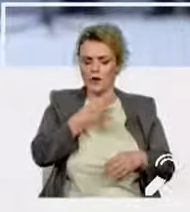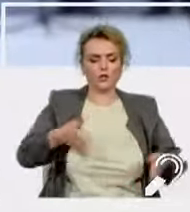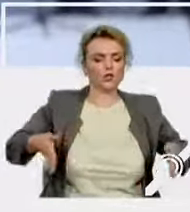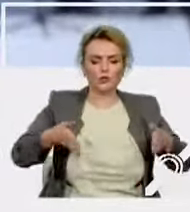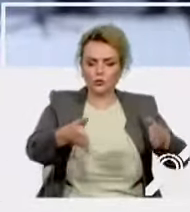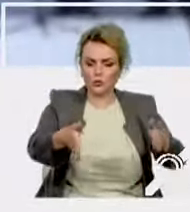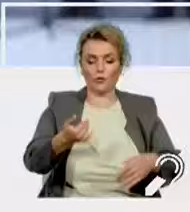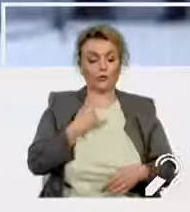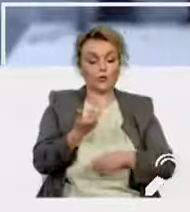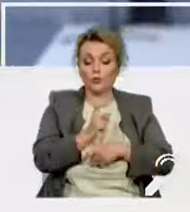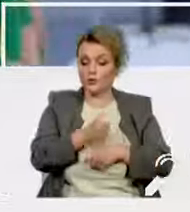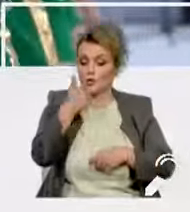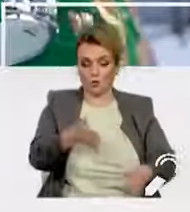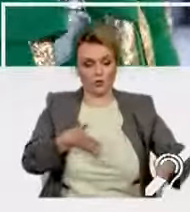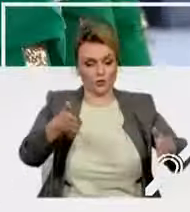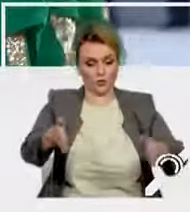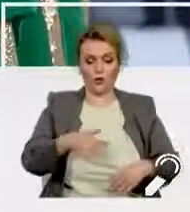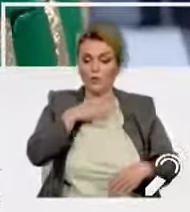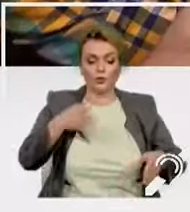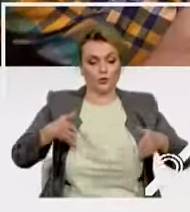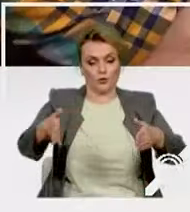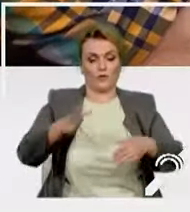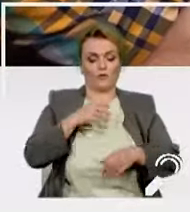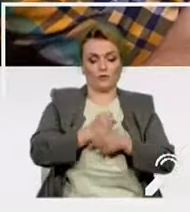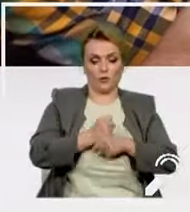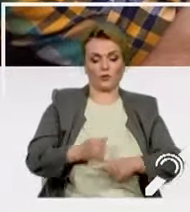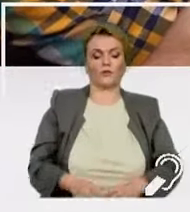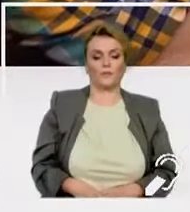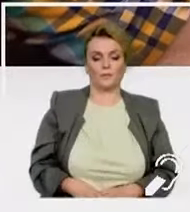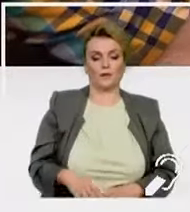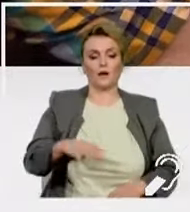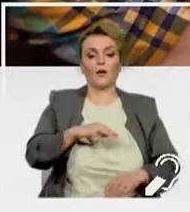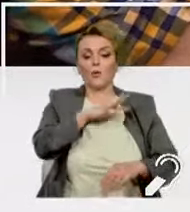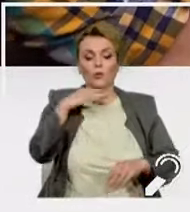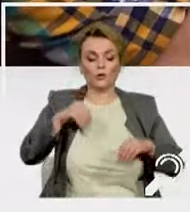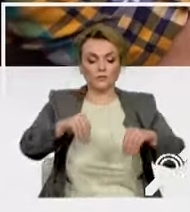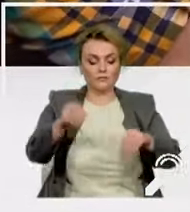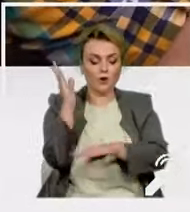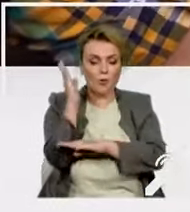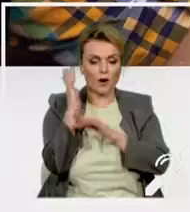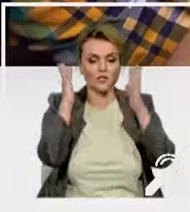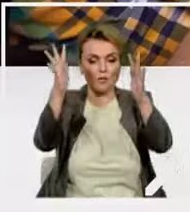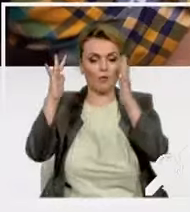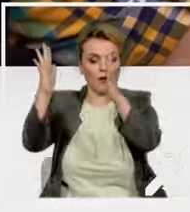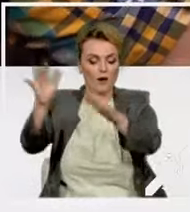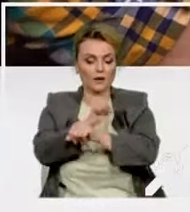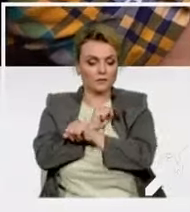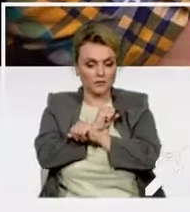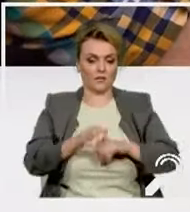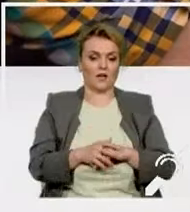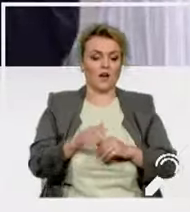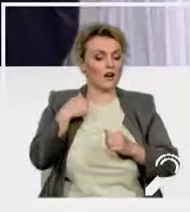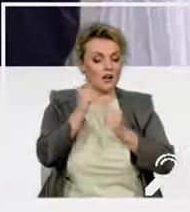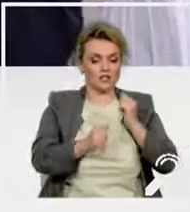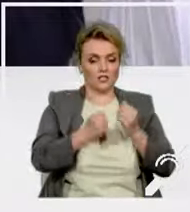drumurile stare bune, s-a făcut în oraș multe drumuri. Și parcul s-a făcut în centru și aici parcul, vinem în